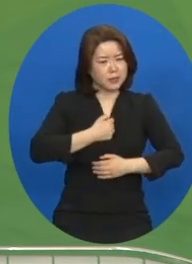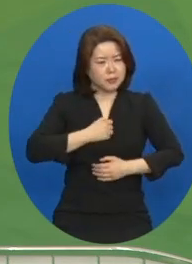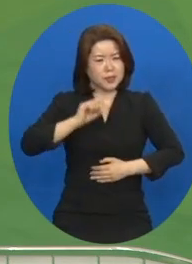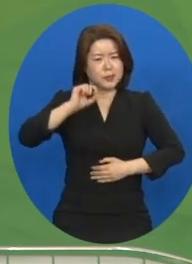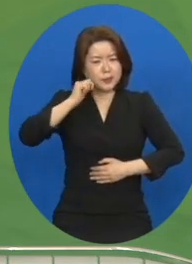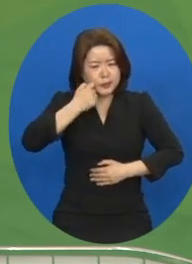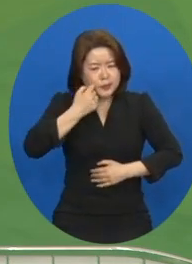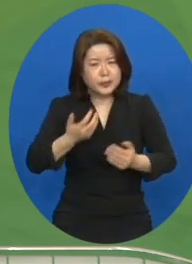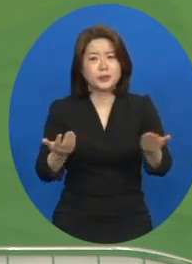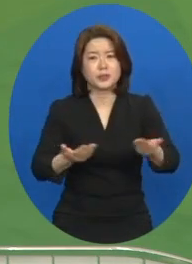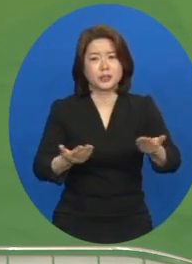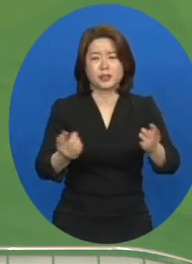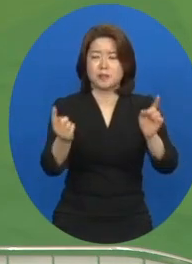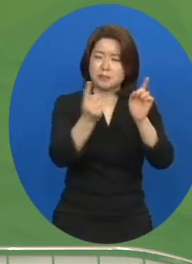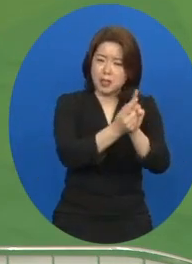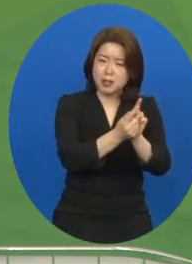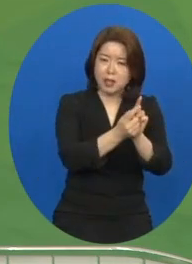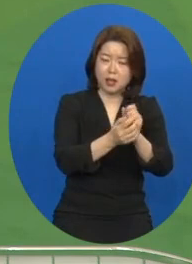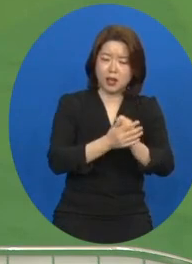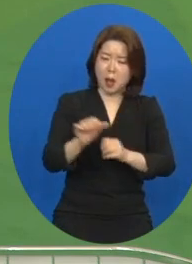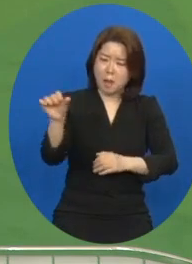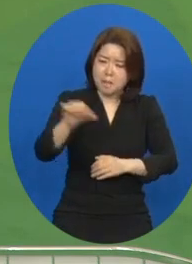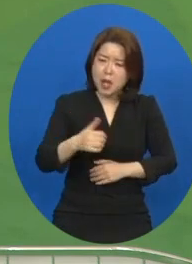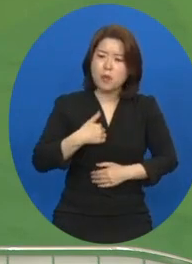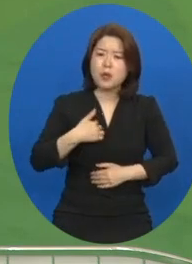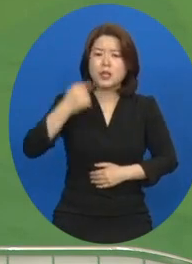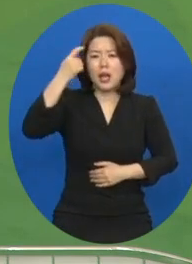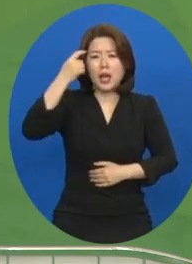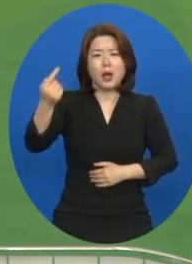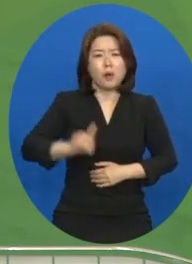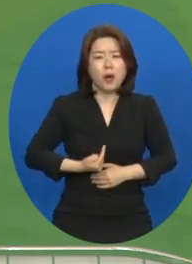일, 이런 패배가 내게 있는가?